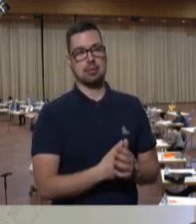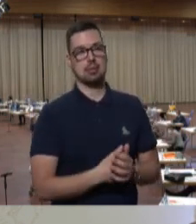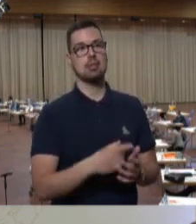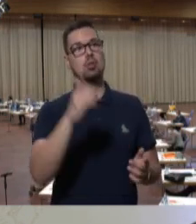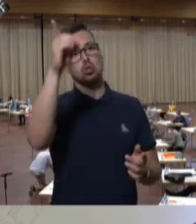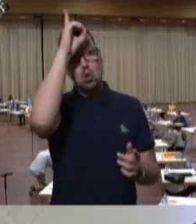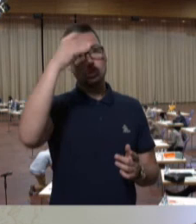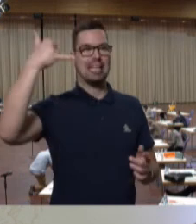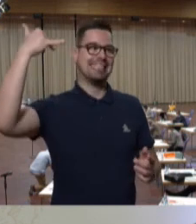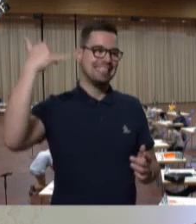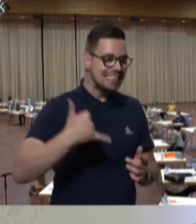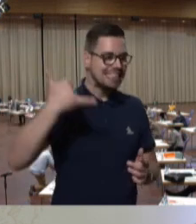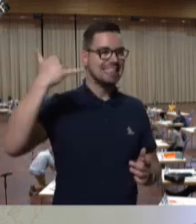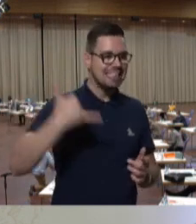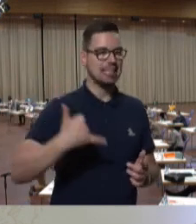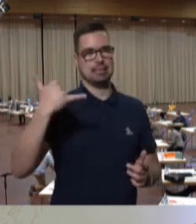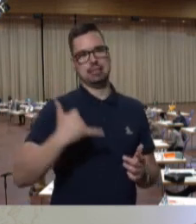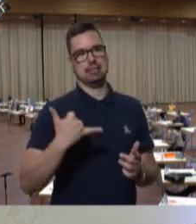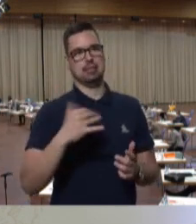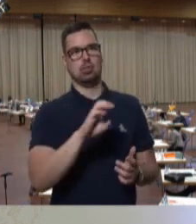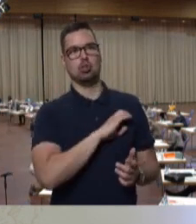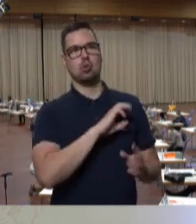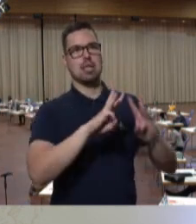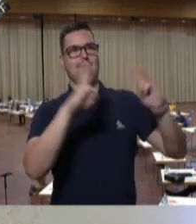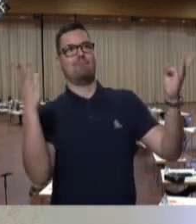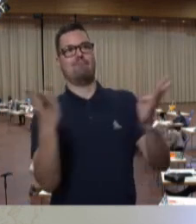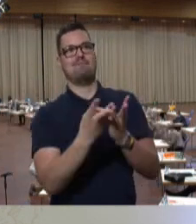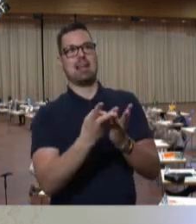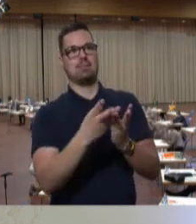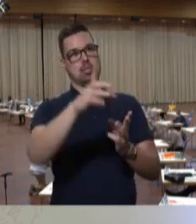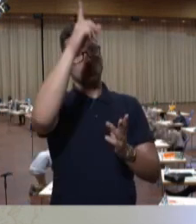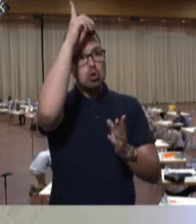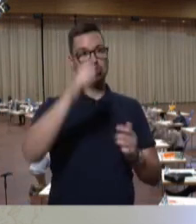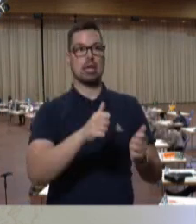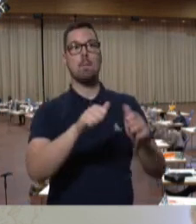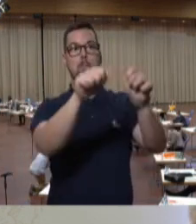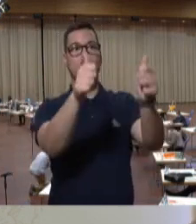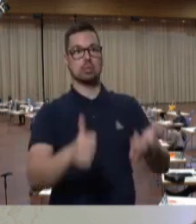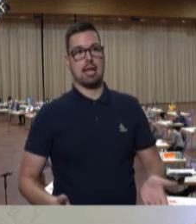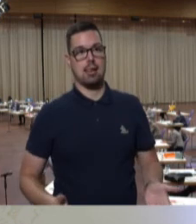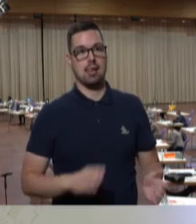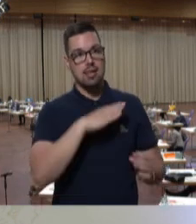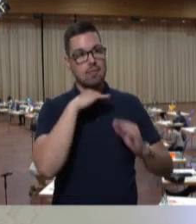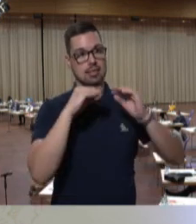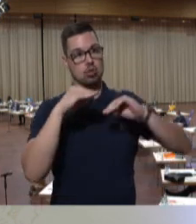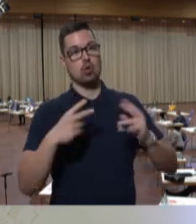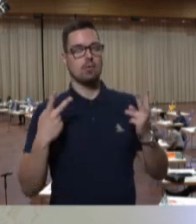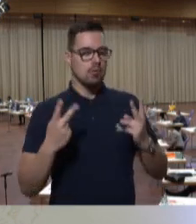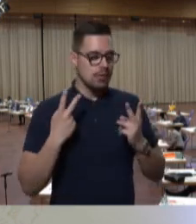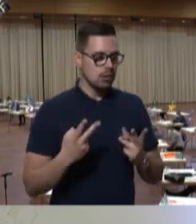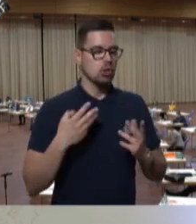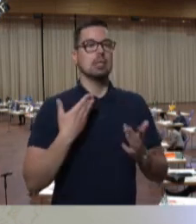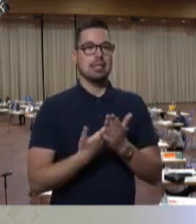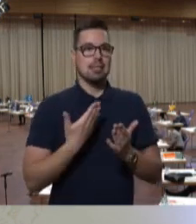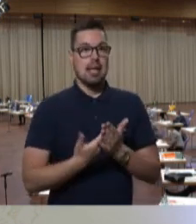jetzt die Chance, weltweit zum Vorreiter für klimaneutrale Produktion zu werden. Wasserstoff ist ein wichtiger Baustein dafür. Und ich